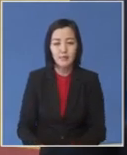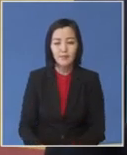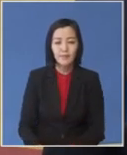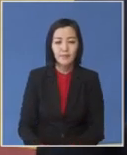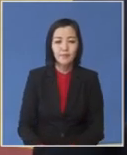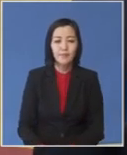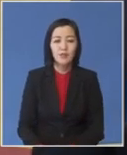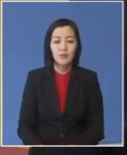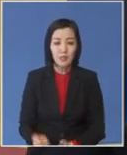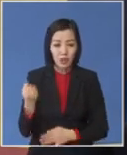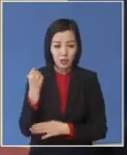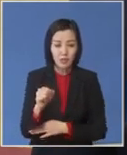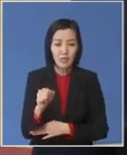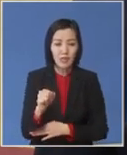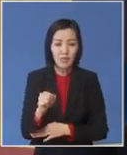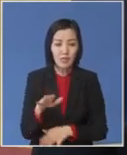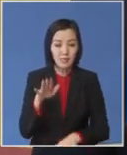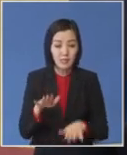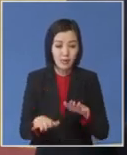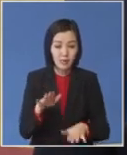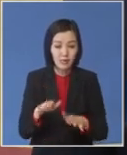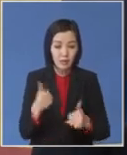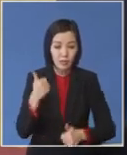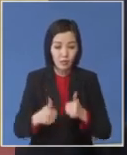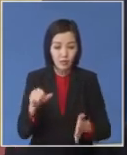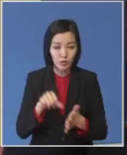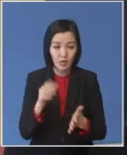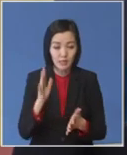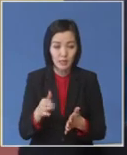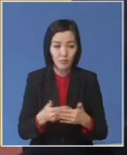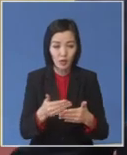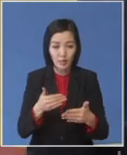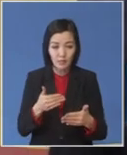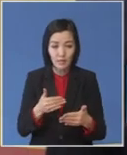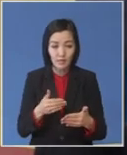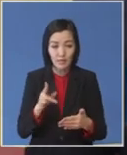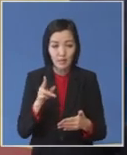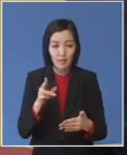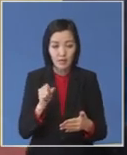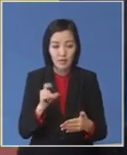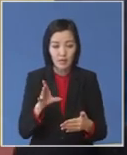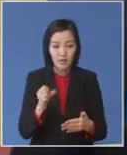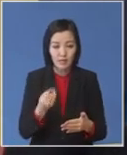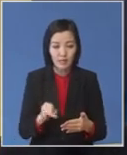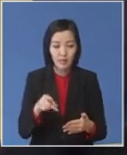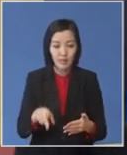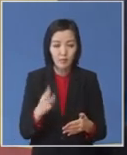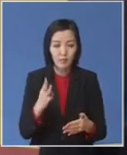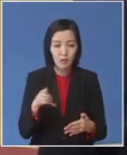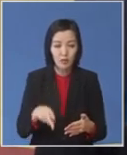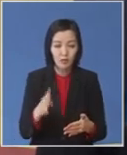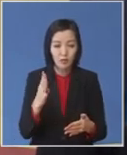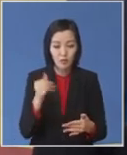балаларды ары қарай салмақтарда күрестіреміз. Осының алдында ғана біздің Қарасай ауданында 2003-2004